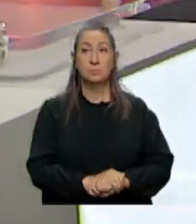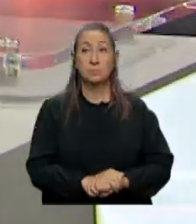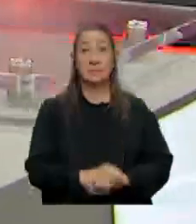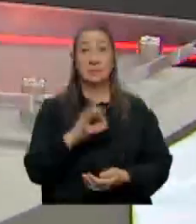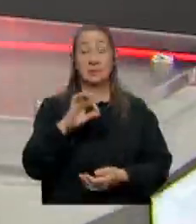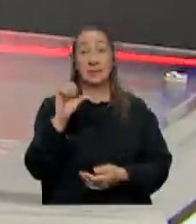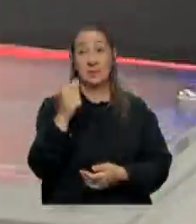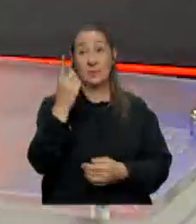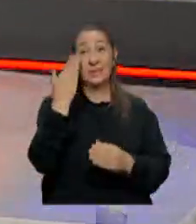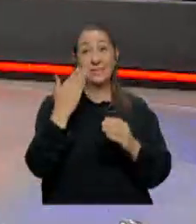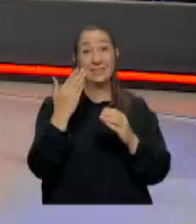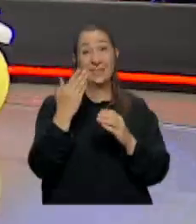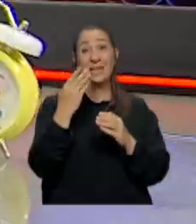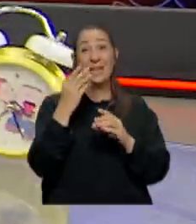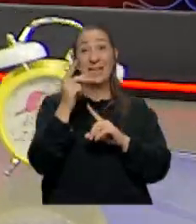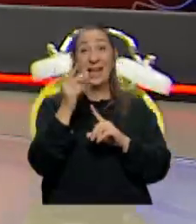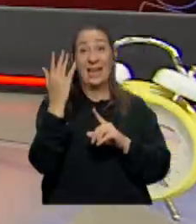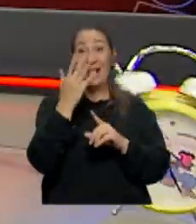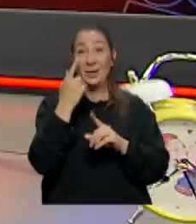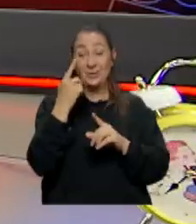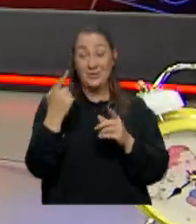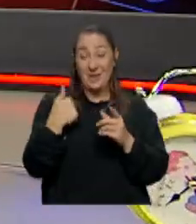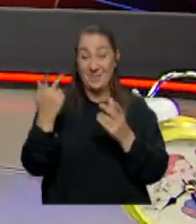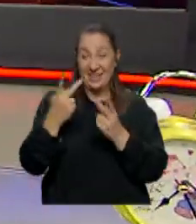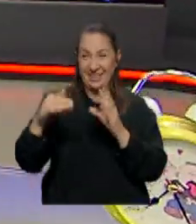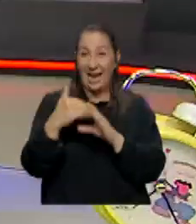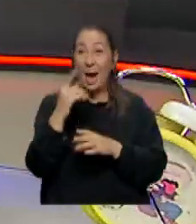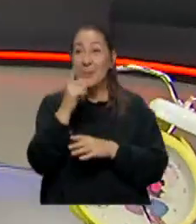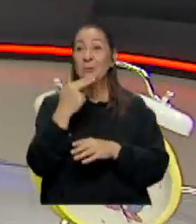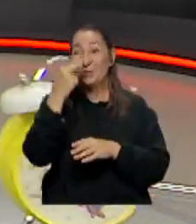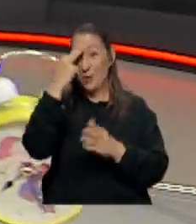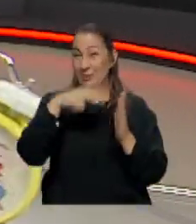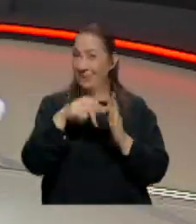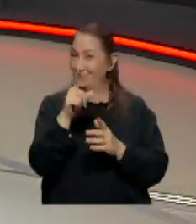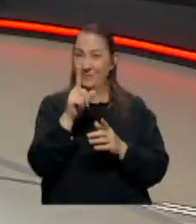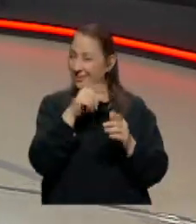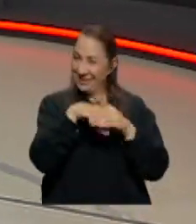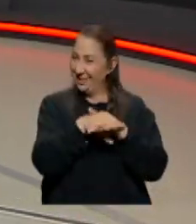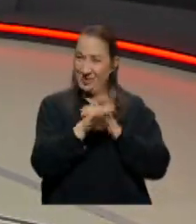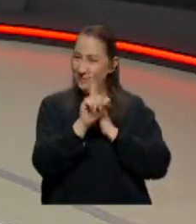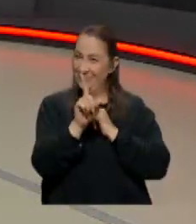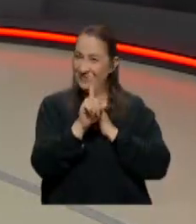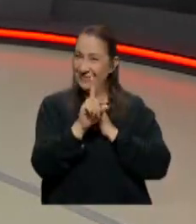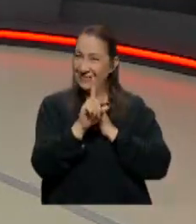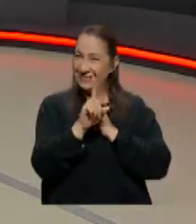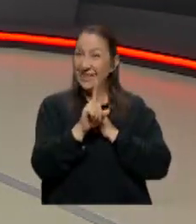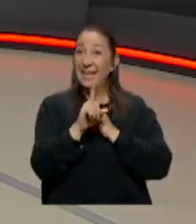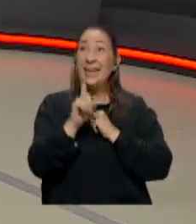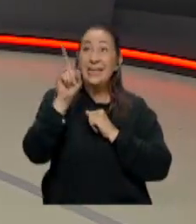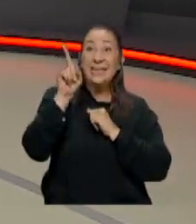şimdi kıymetli bir izleyici olarak İlker Karagöz ile bana mesaj geldi ama cuma okuyacağım onu onu saklıyorum şimdi